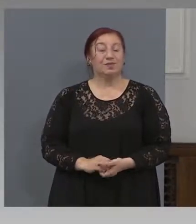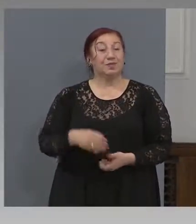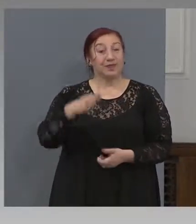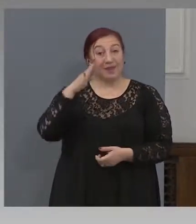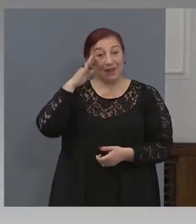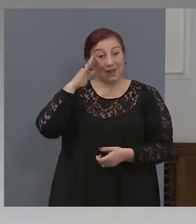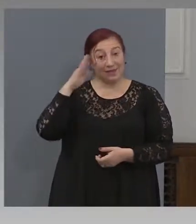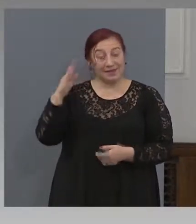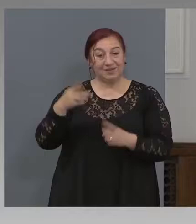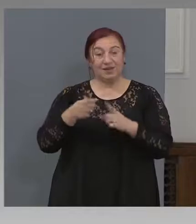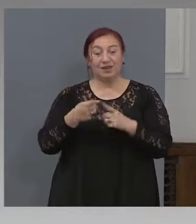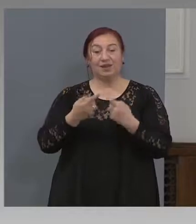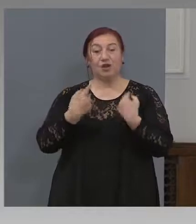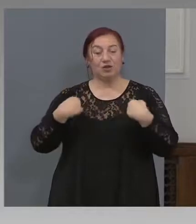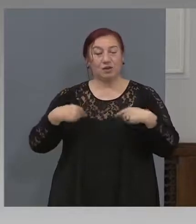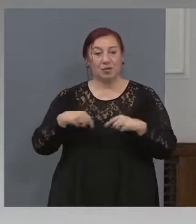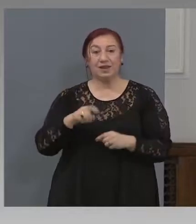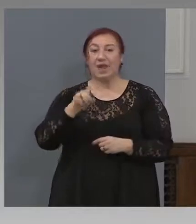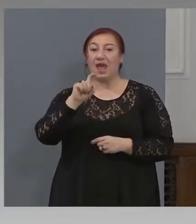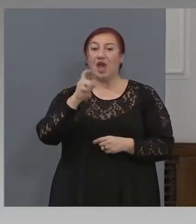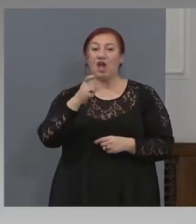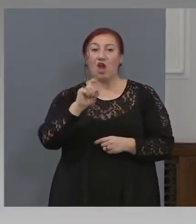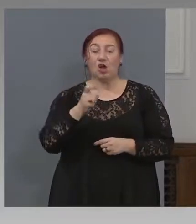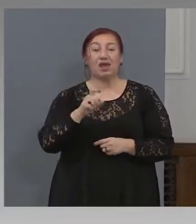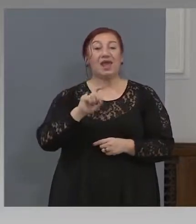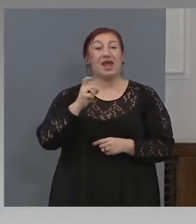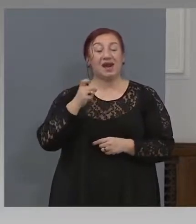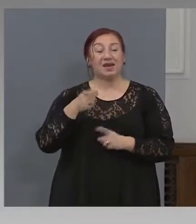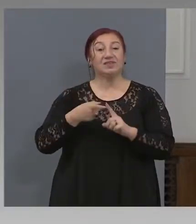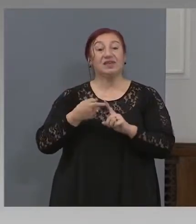Здравейте от мен. Георги Гърневски от Метро.